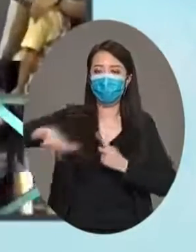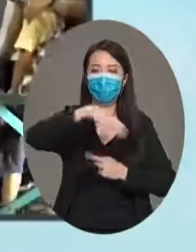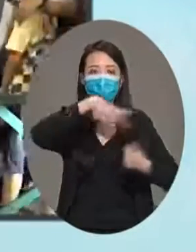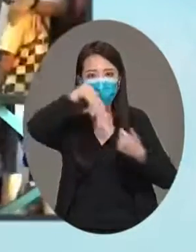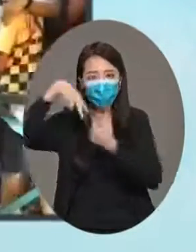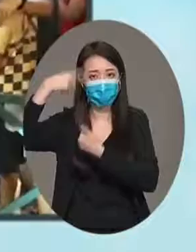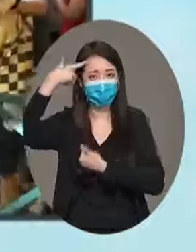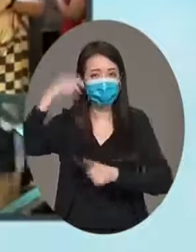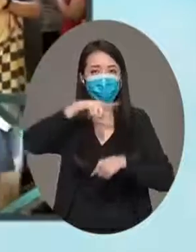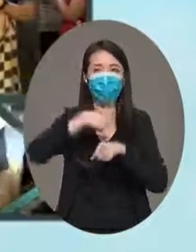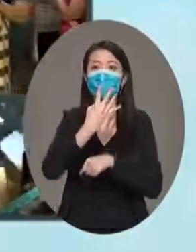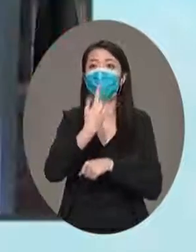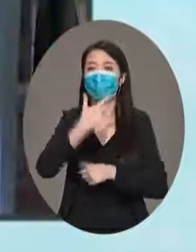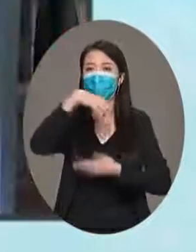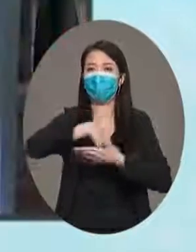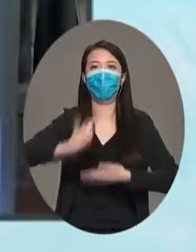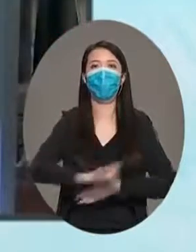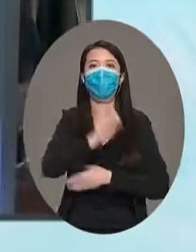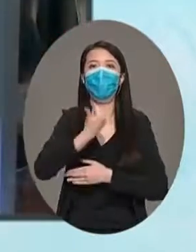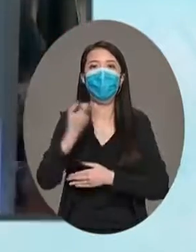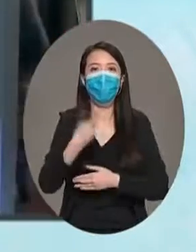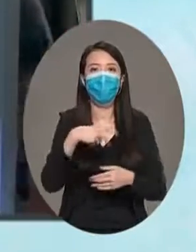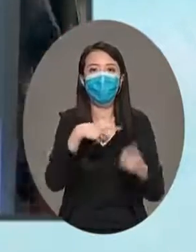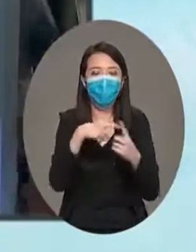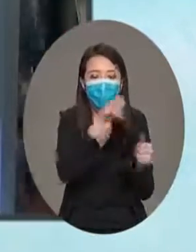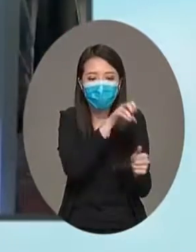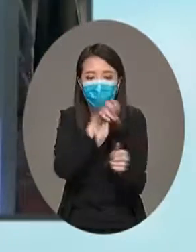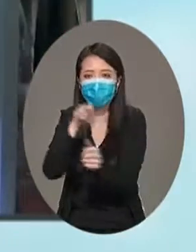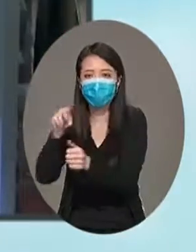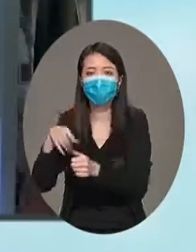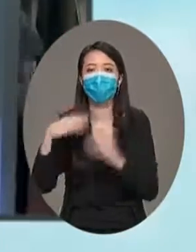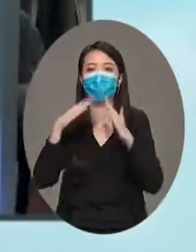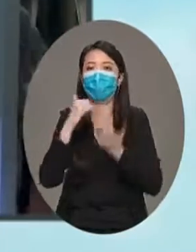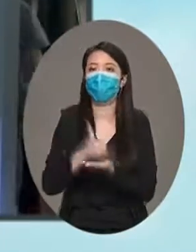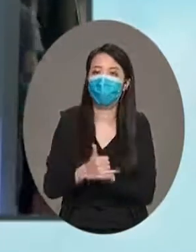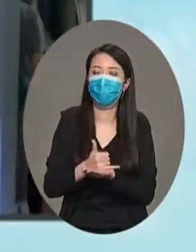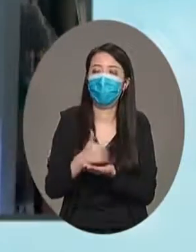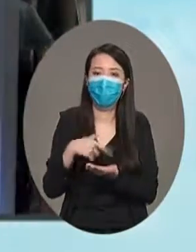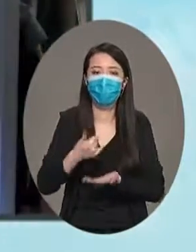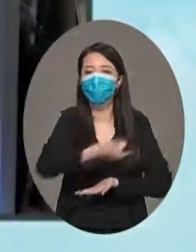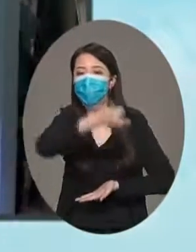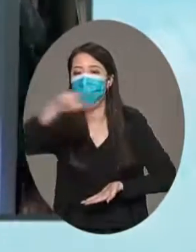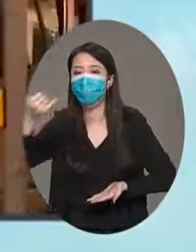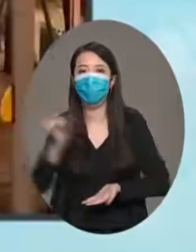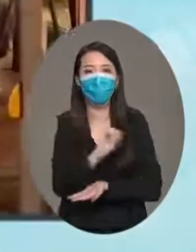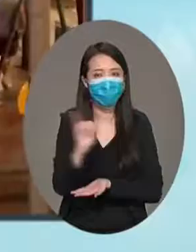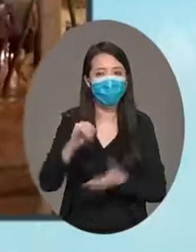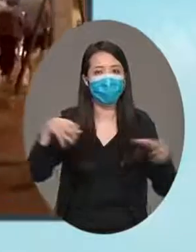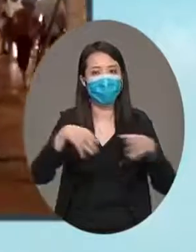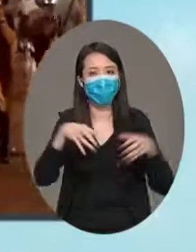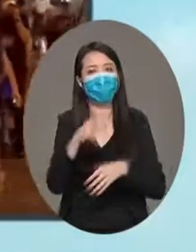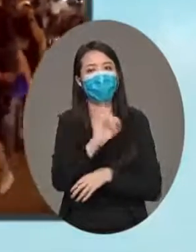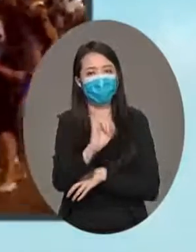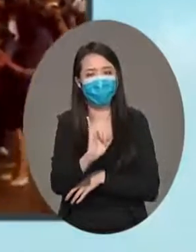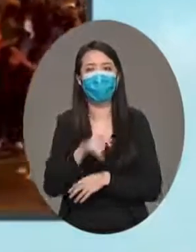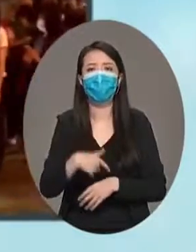取最快48小時內做完，並呼籲市民盡量留在屋企，減少不必要的活動和聚集。咁